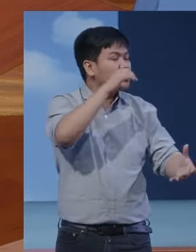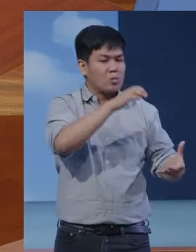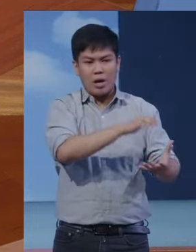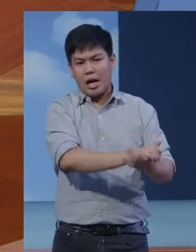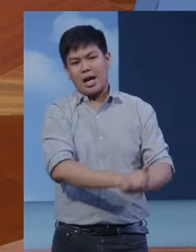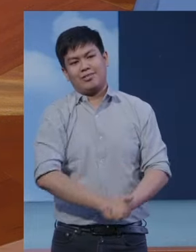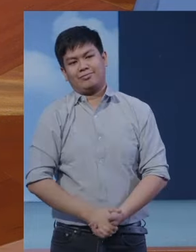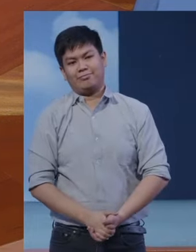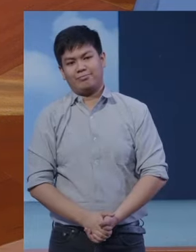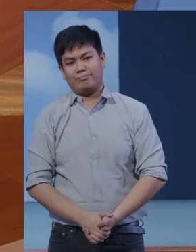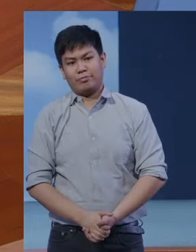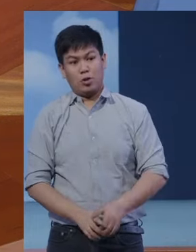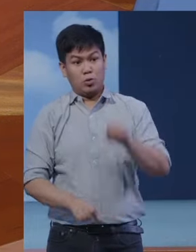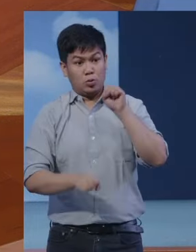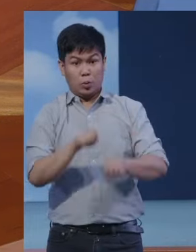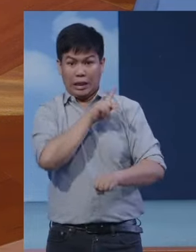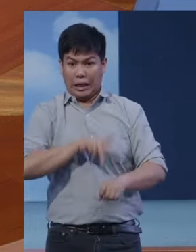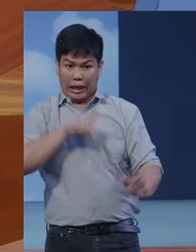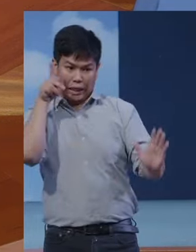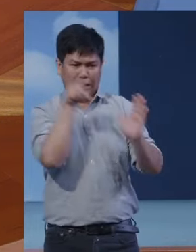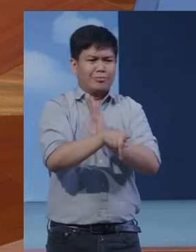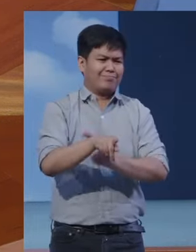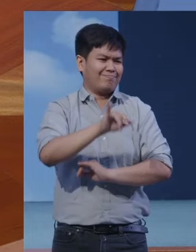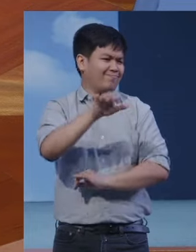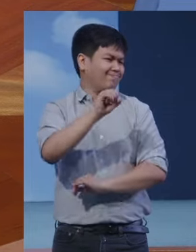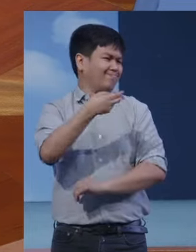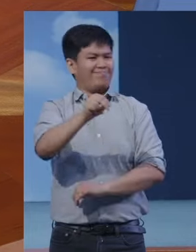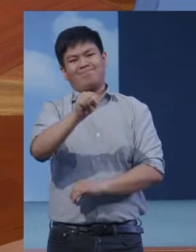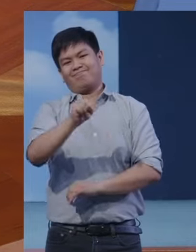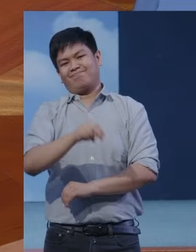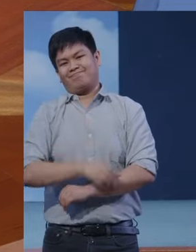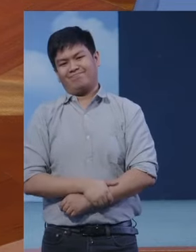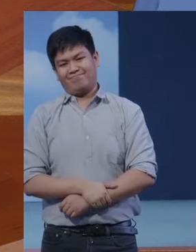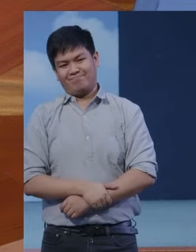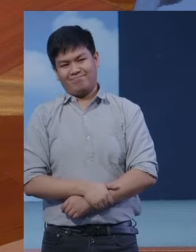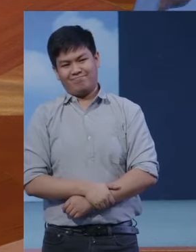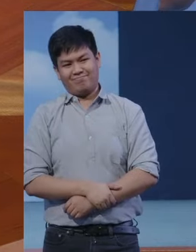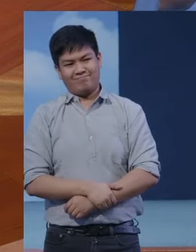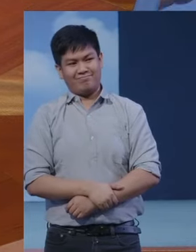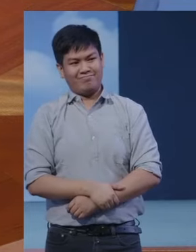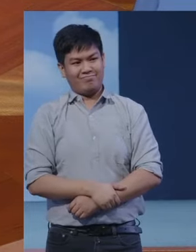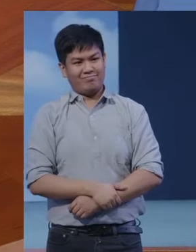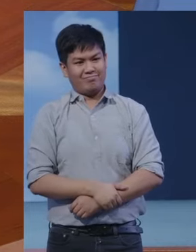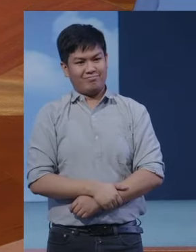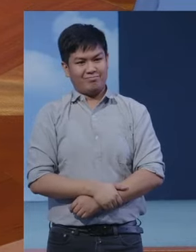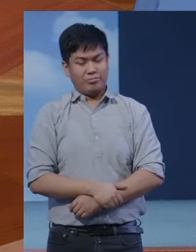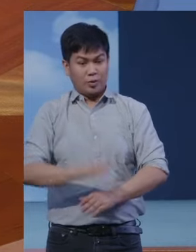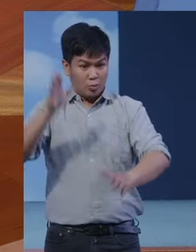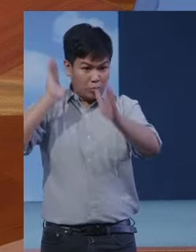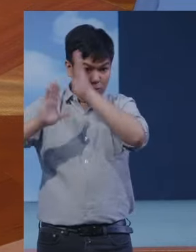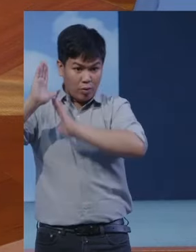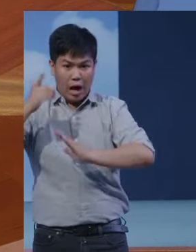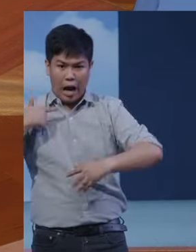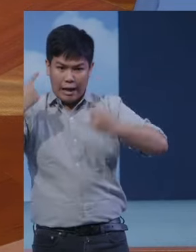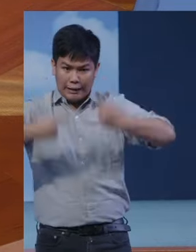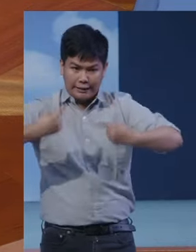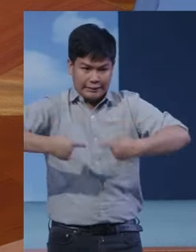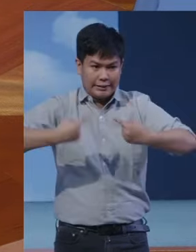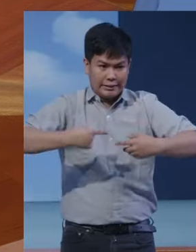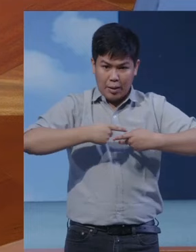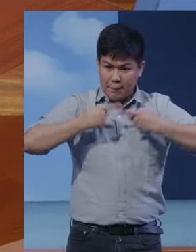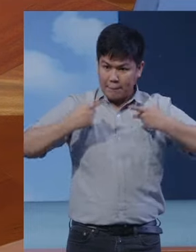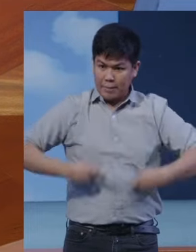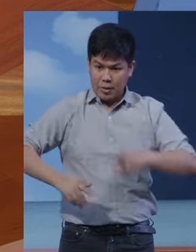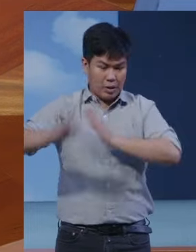sa kanyang asawa for any reason no din panahon na iyon merong Debate ang mga rabay